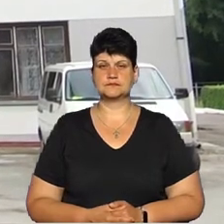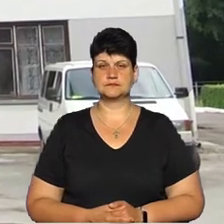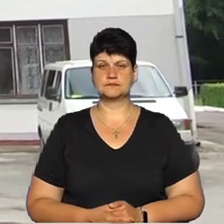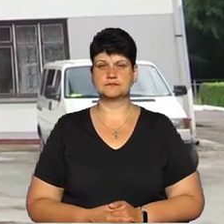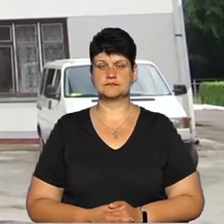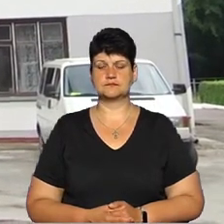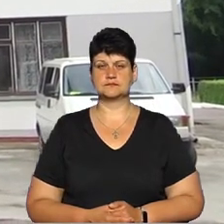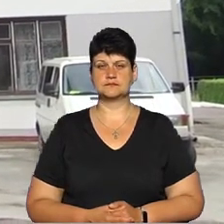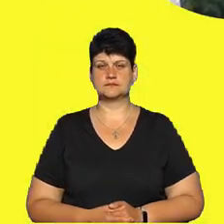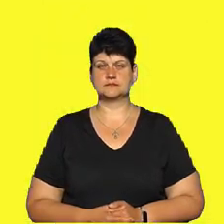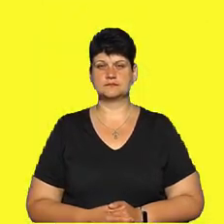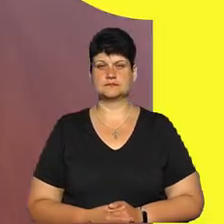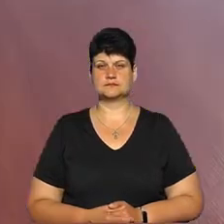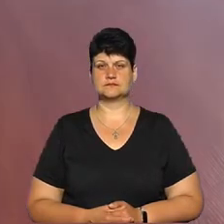Тернопіль.